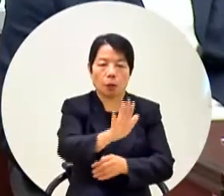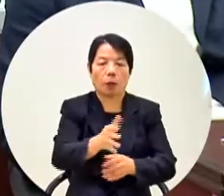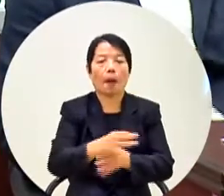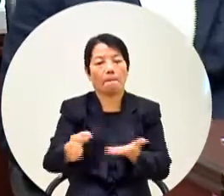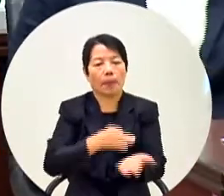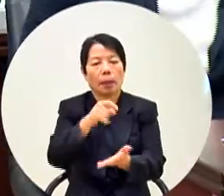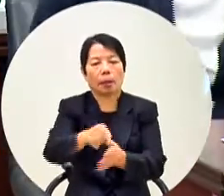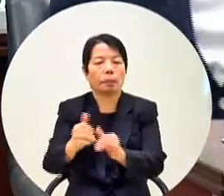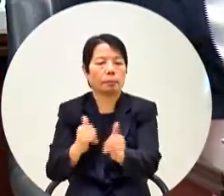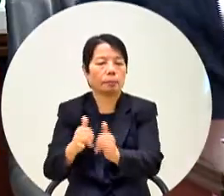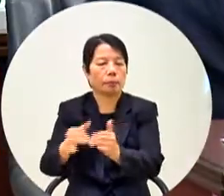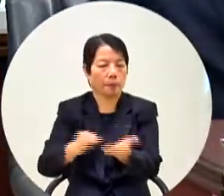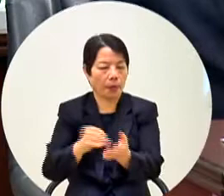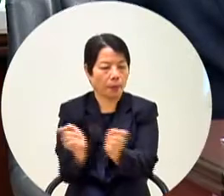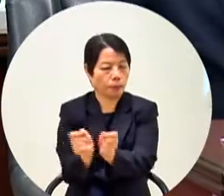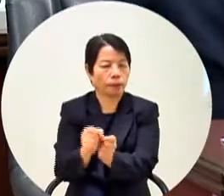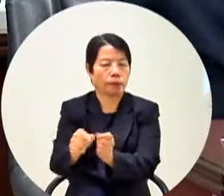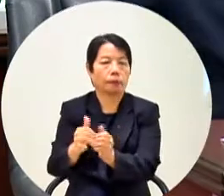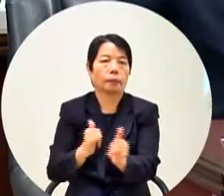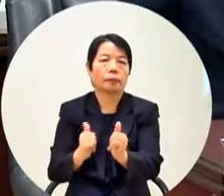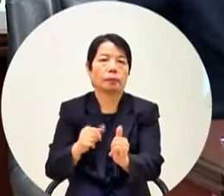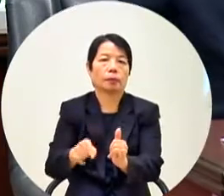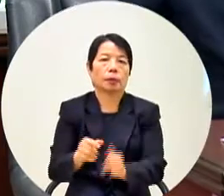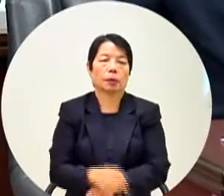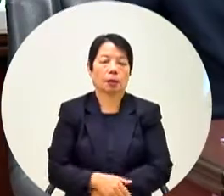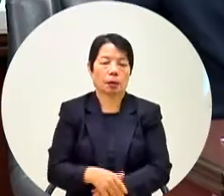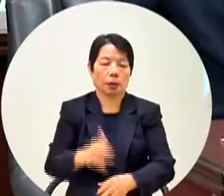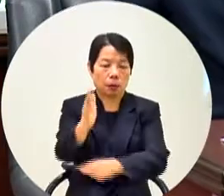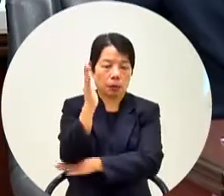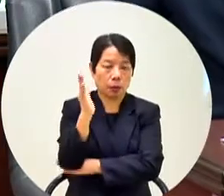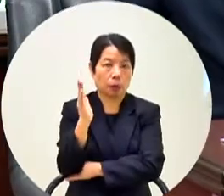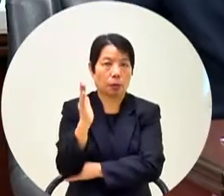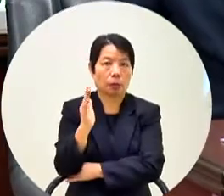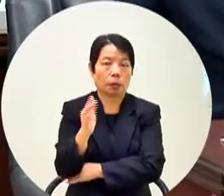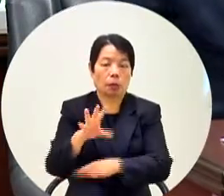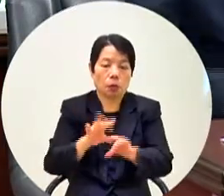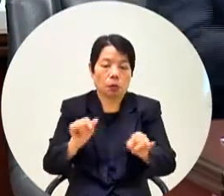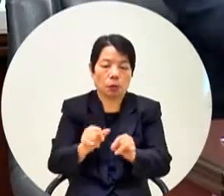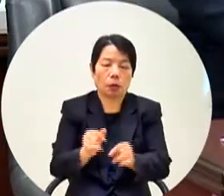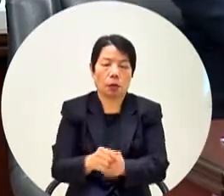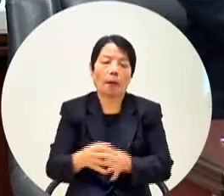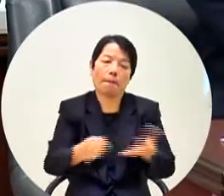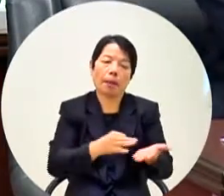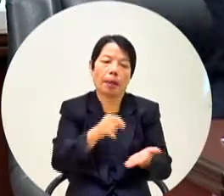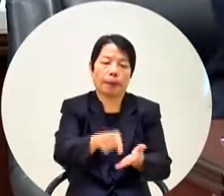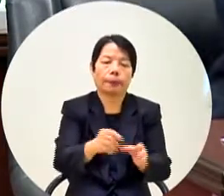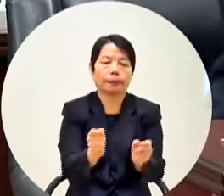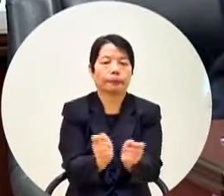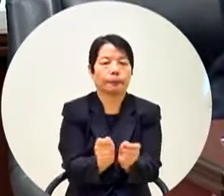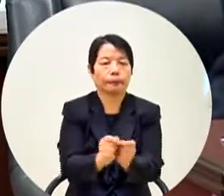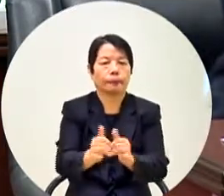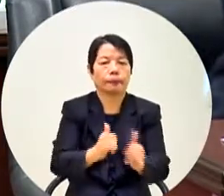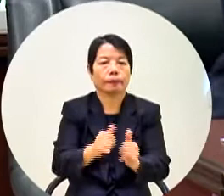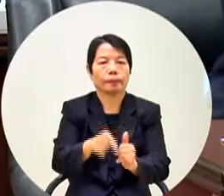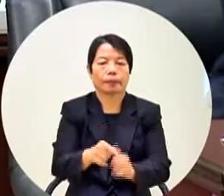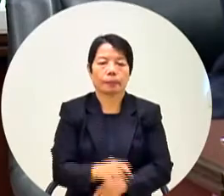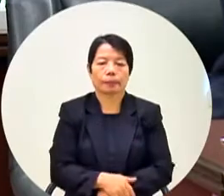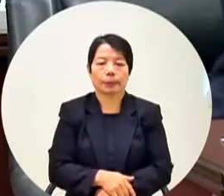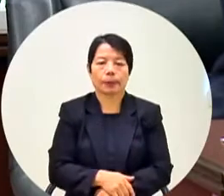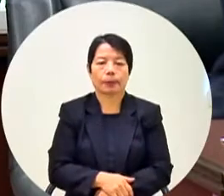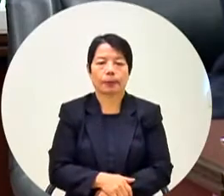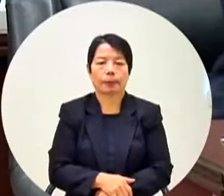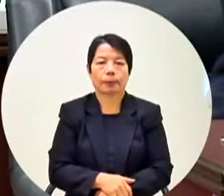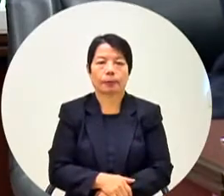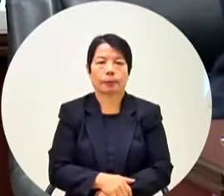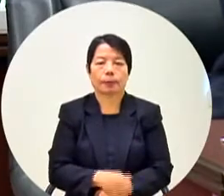众，咱的持有地嘛来卖予遮的民众，吼、哦！上可恨的就是安怎？县